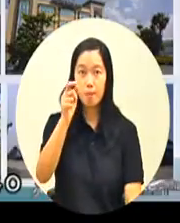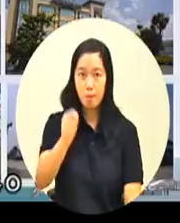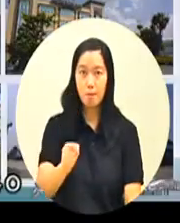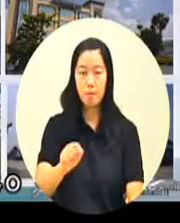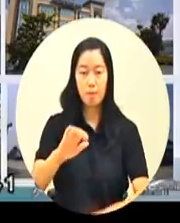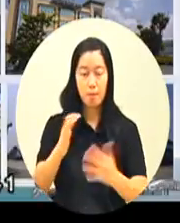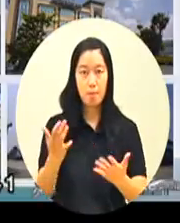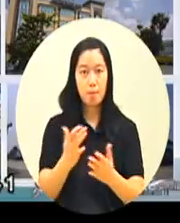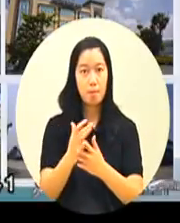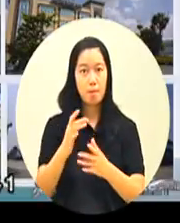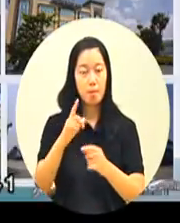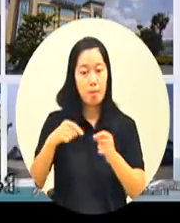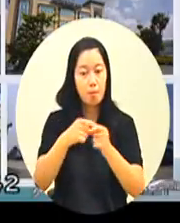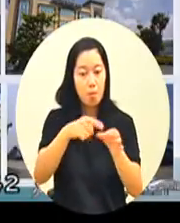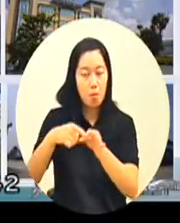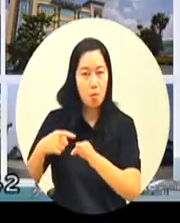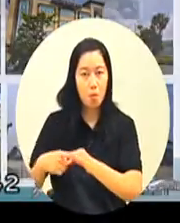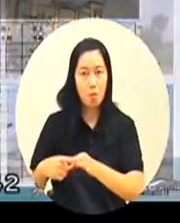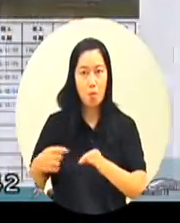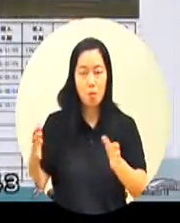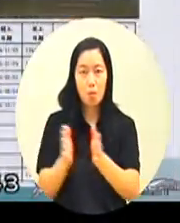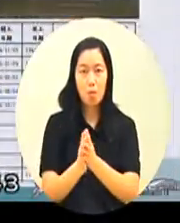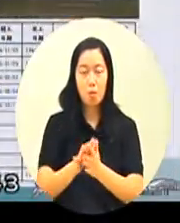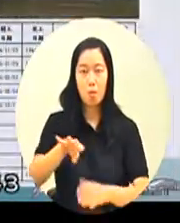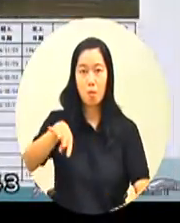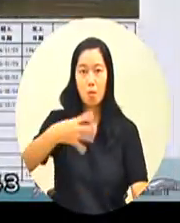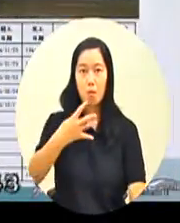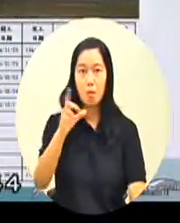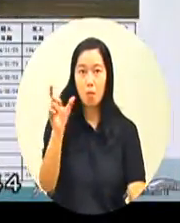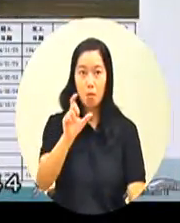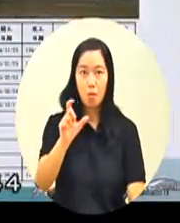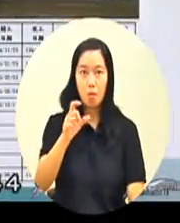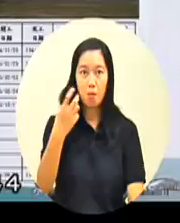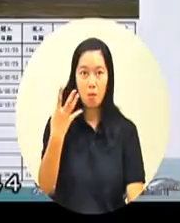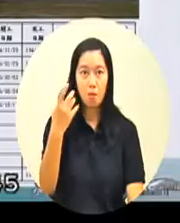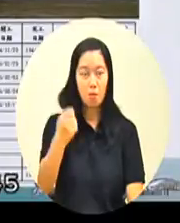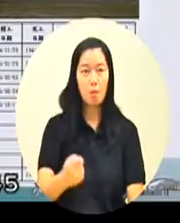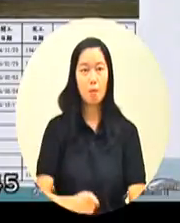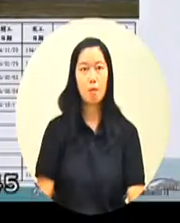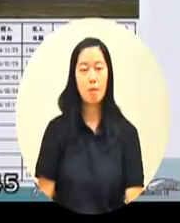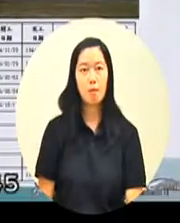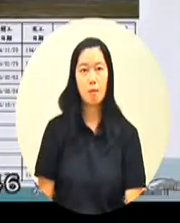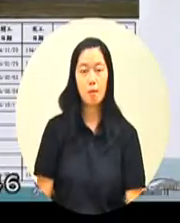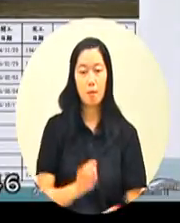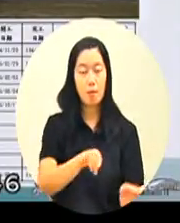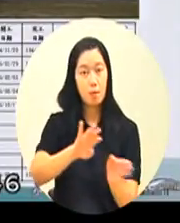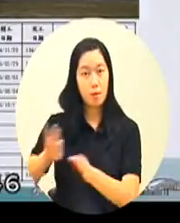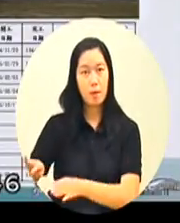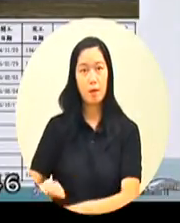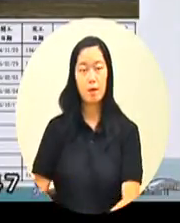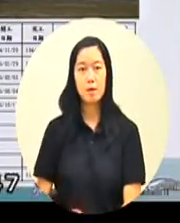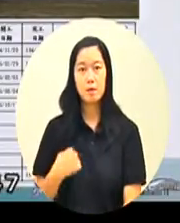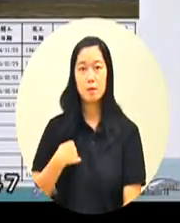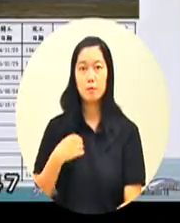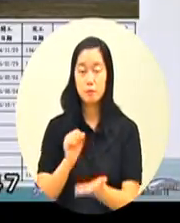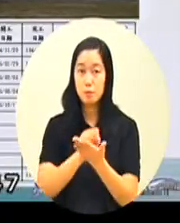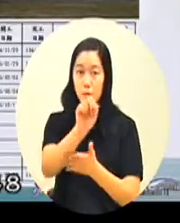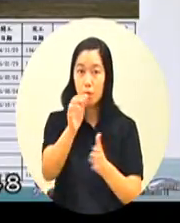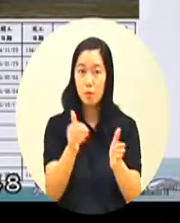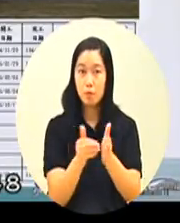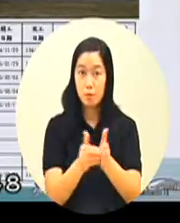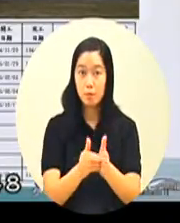的年总产值会达到464亿。下一页。那在另外一个就是我们已经报编完成正